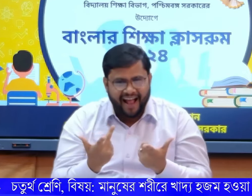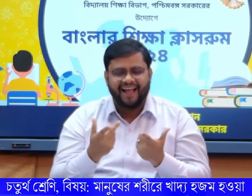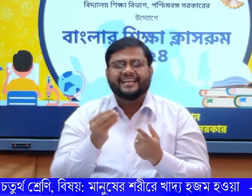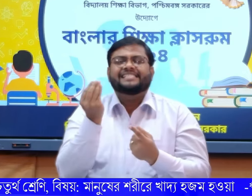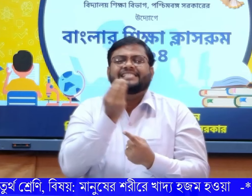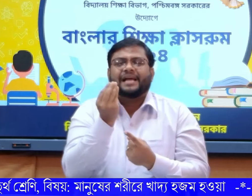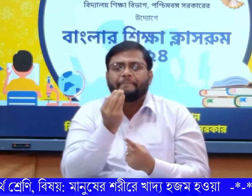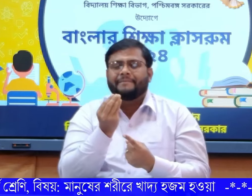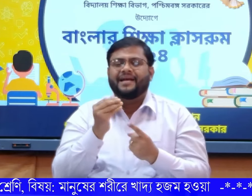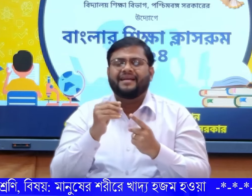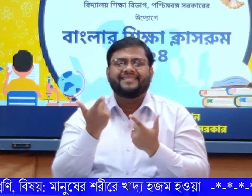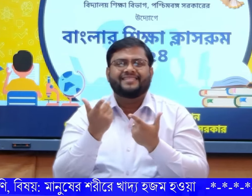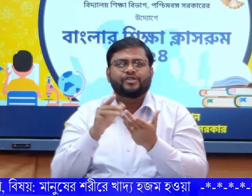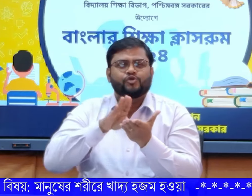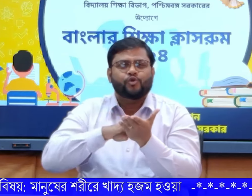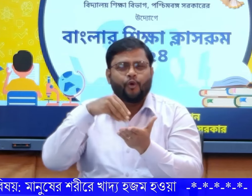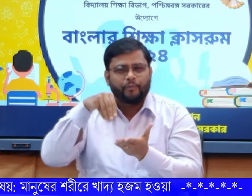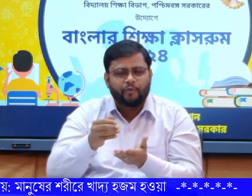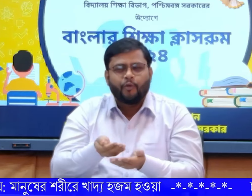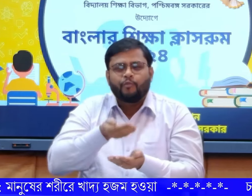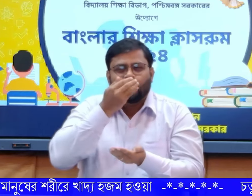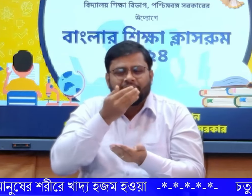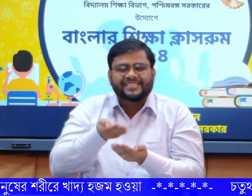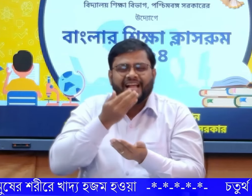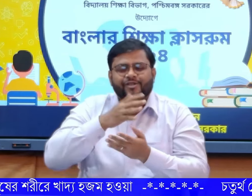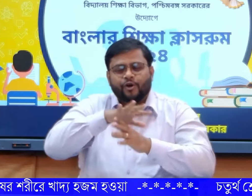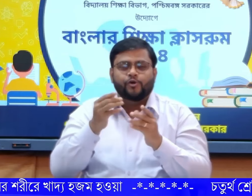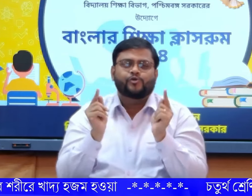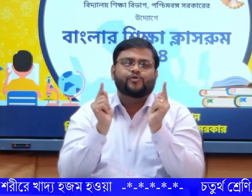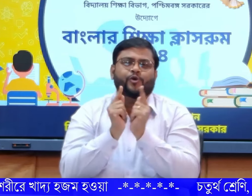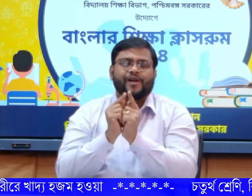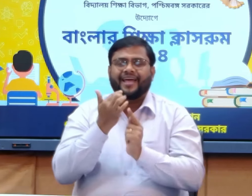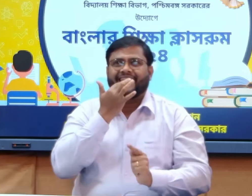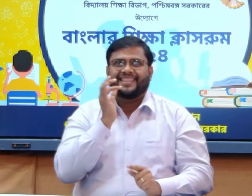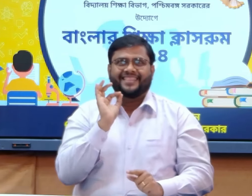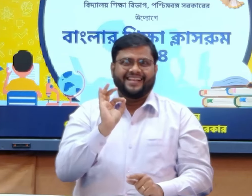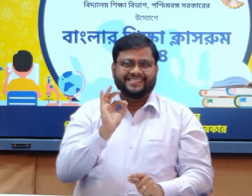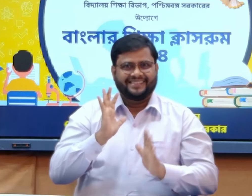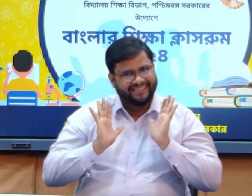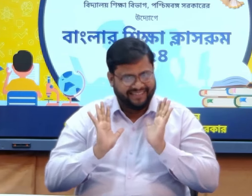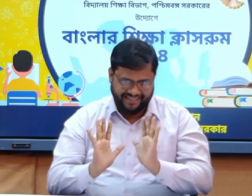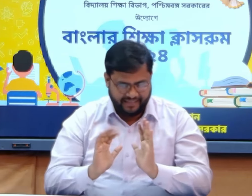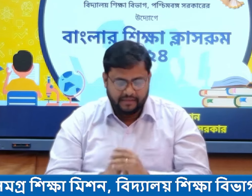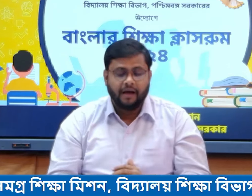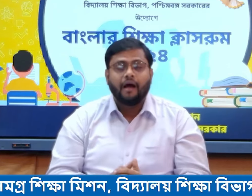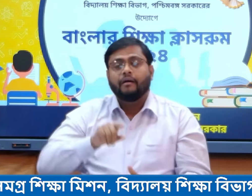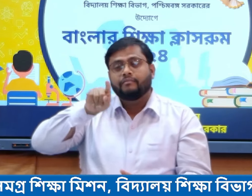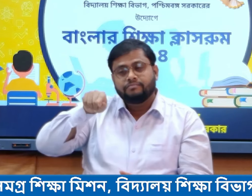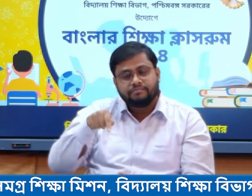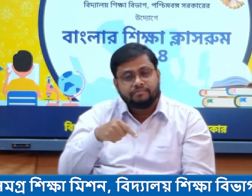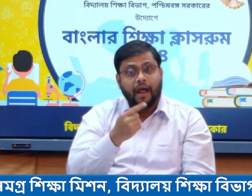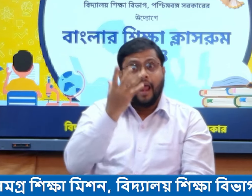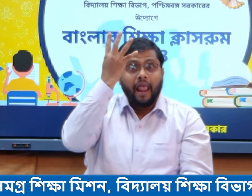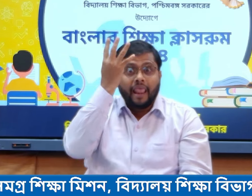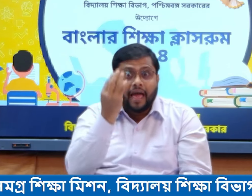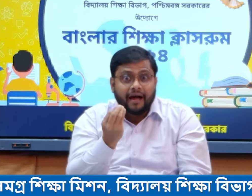চা এগুলো খাই একটু সিঙ্গারা কোন চপ মুড়ি এগুলো খেলে আমাদের একটা শর্ট টিফিন খাই যেটা আমাদের টেস্টটা খুব